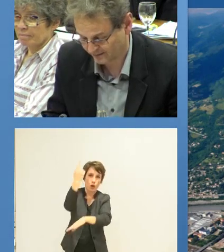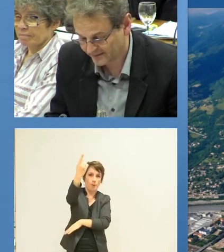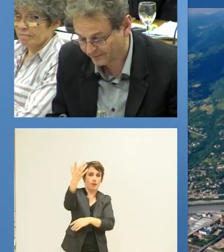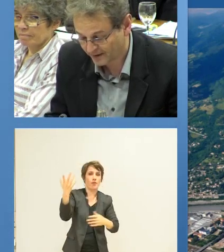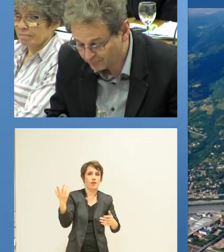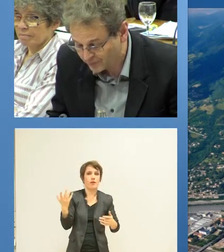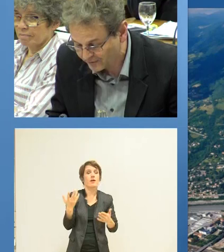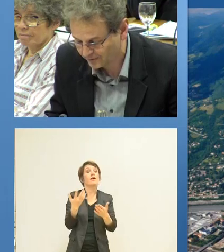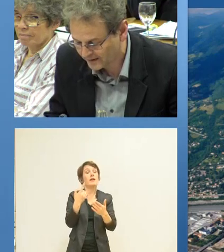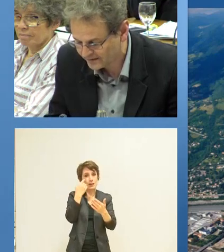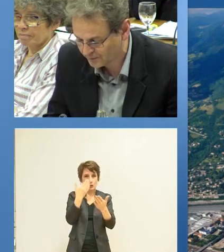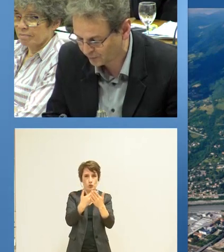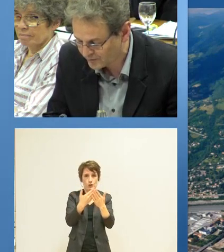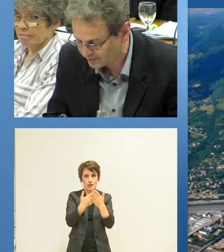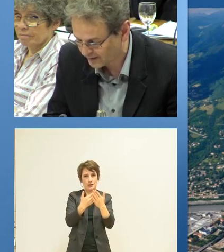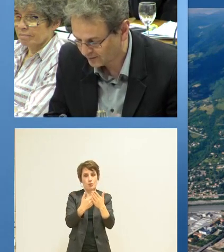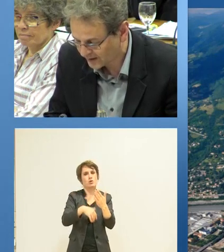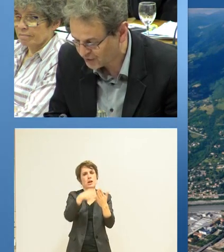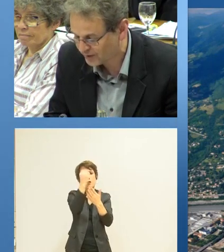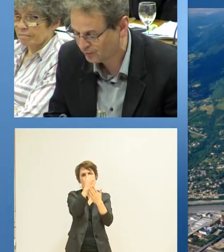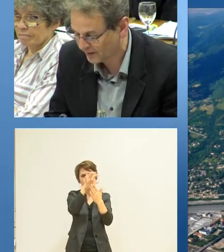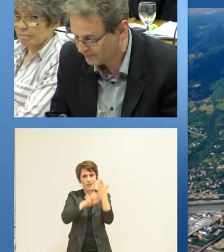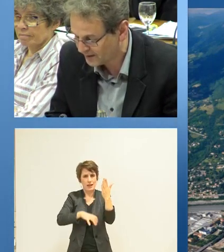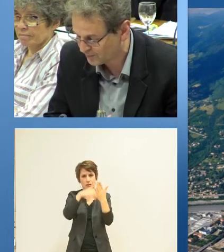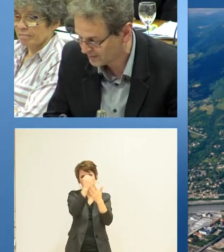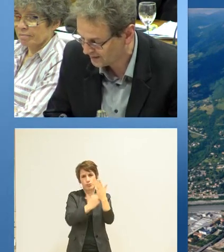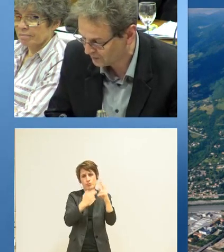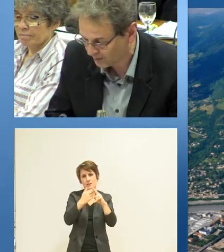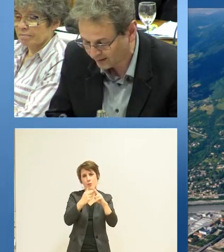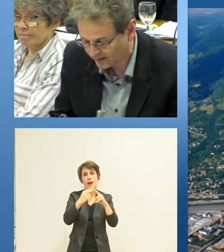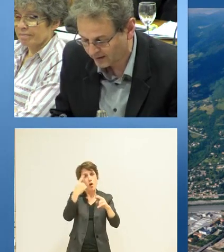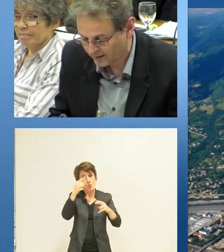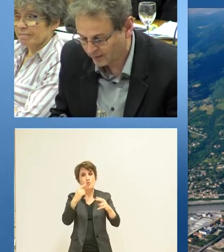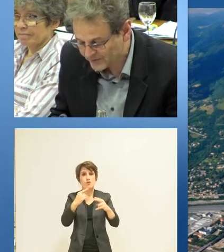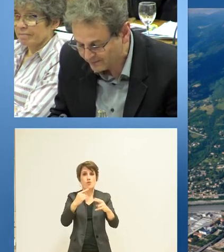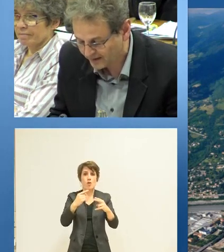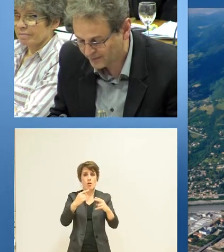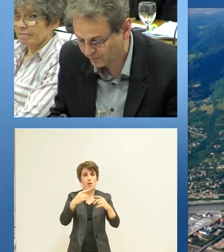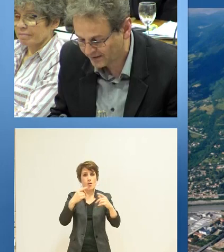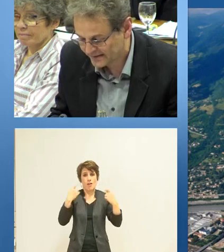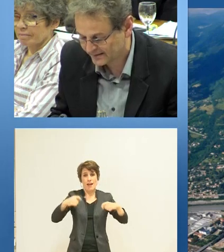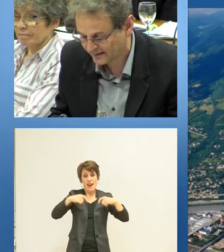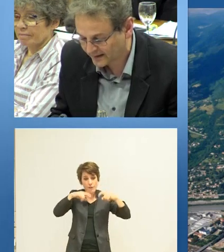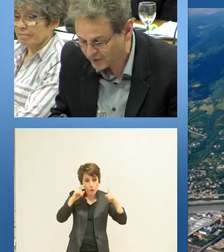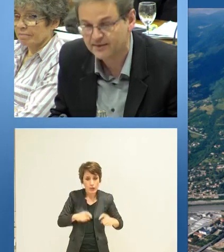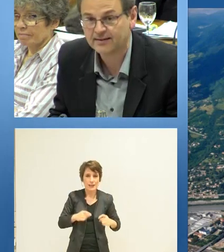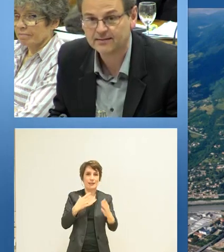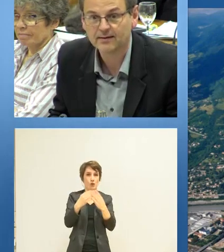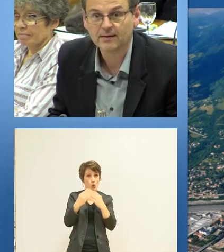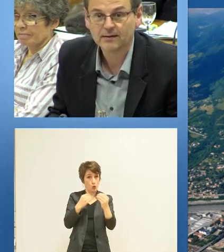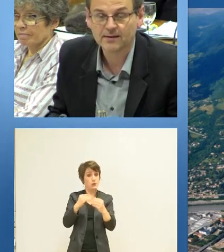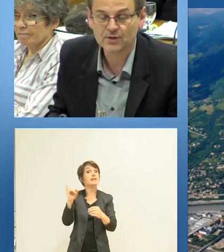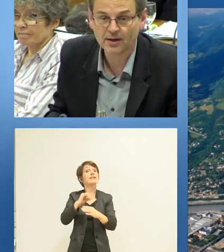qui s'appelle pour la frugalité heureuse dans l'architecturé l'aménagement des territoires lancé par des urbanistes et architectes